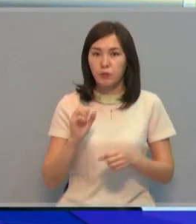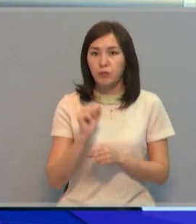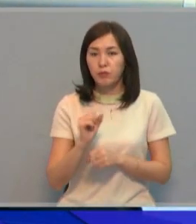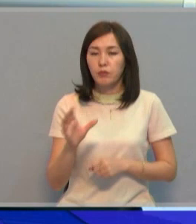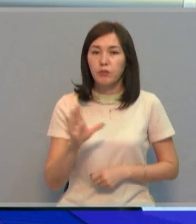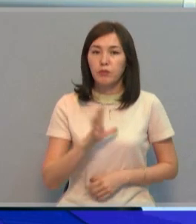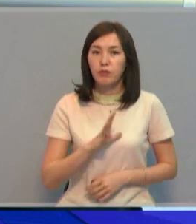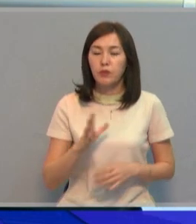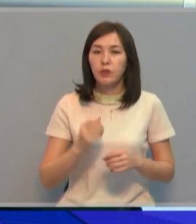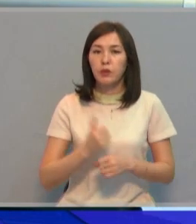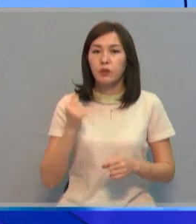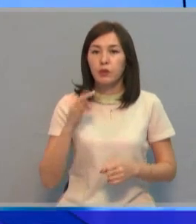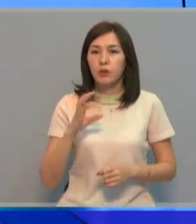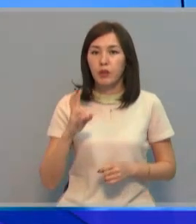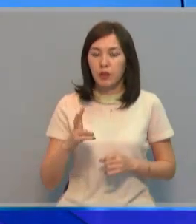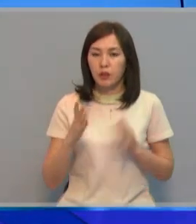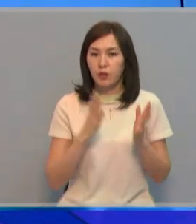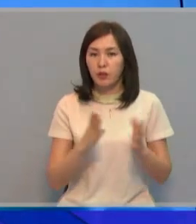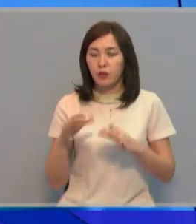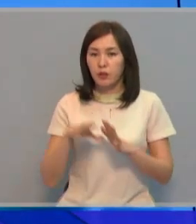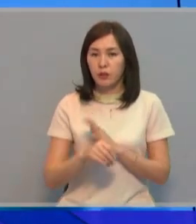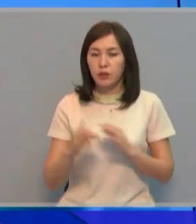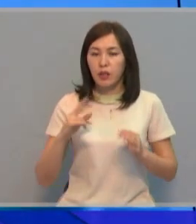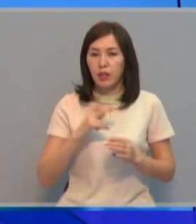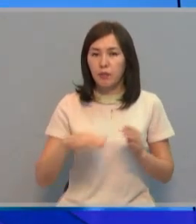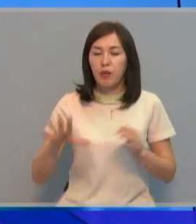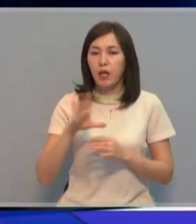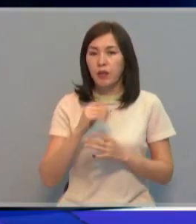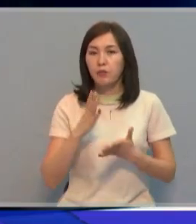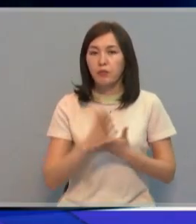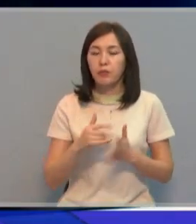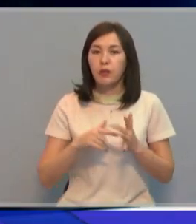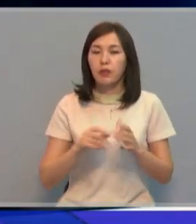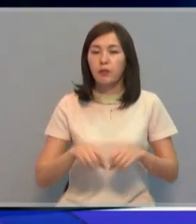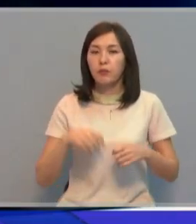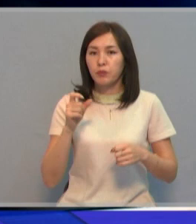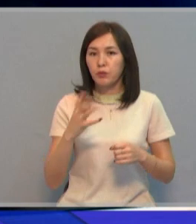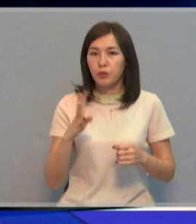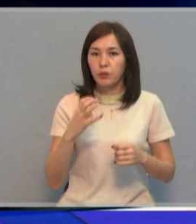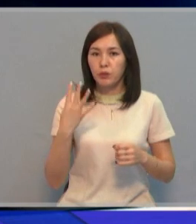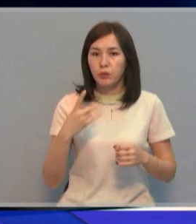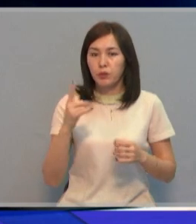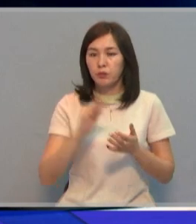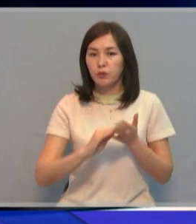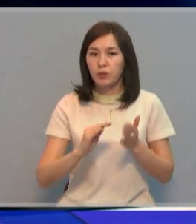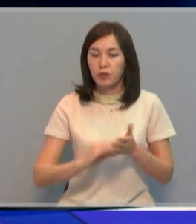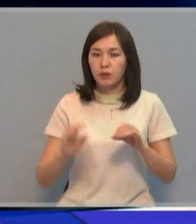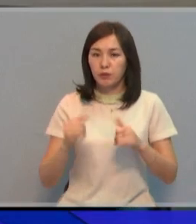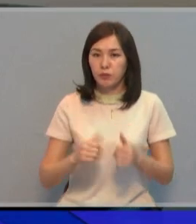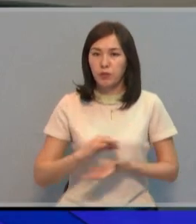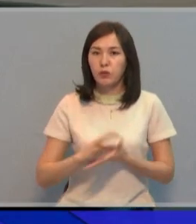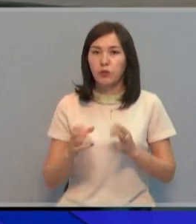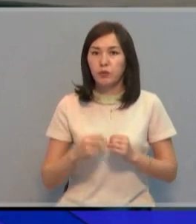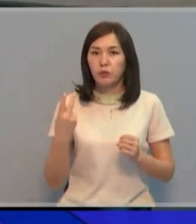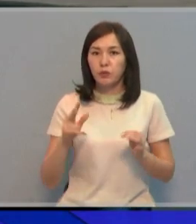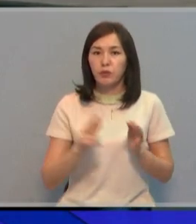трансформатор орнатылды. Қатаң карантиндік шаралар енгізгелі кеткен кемшіліктер де жоқ емес. Талап бұзғандарға 441 хаттама толтырылды.